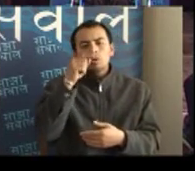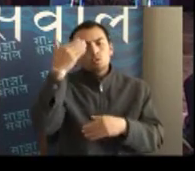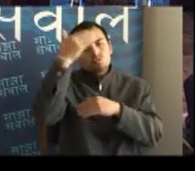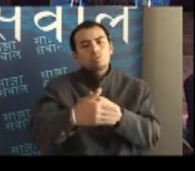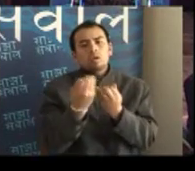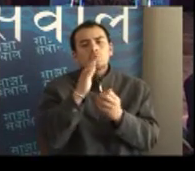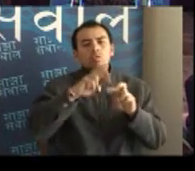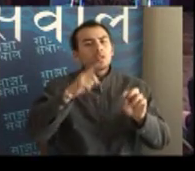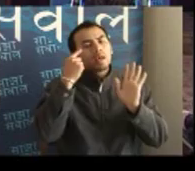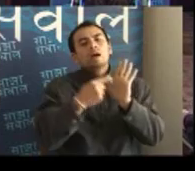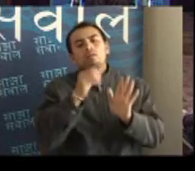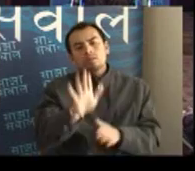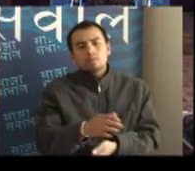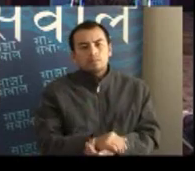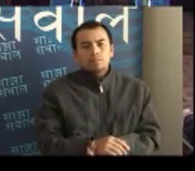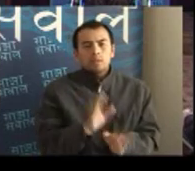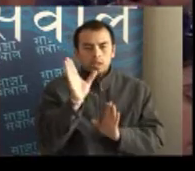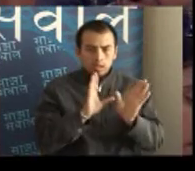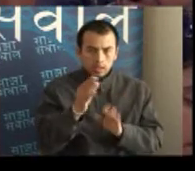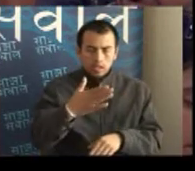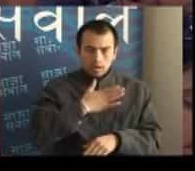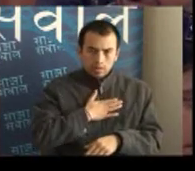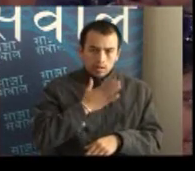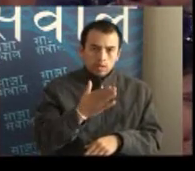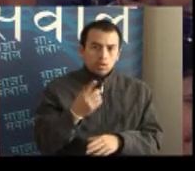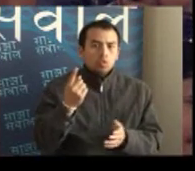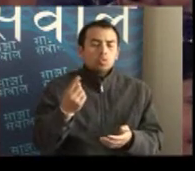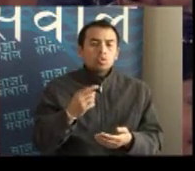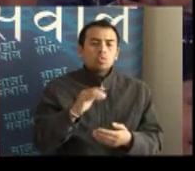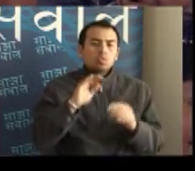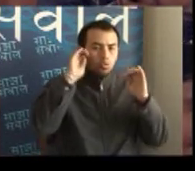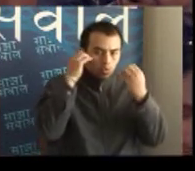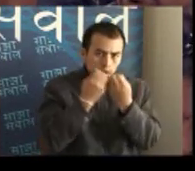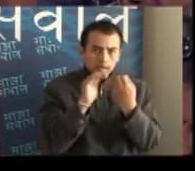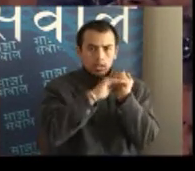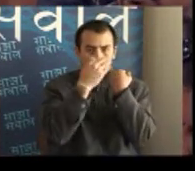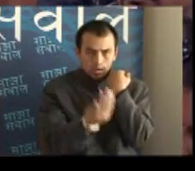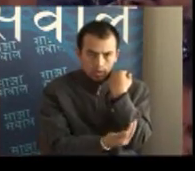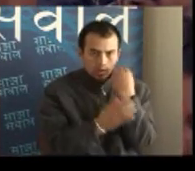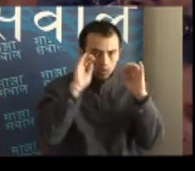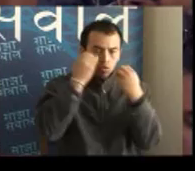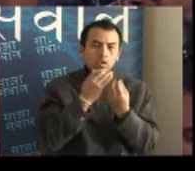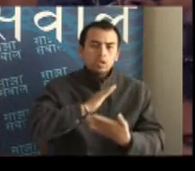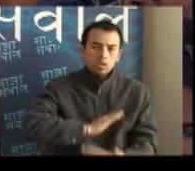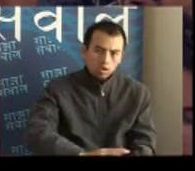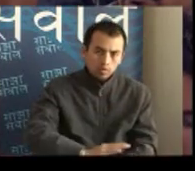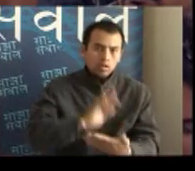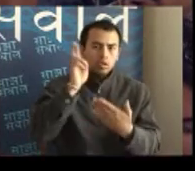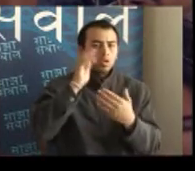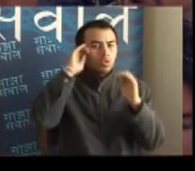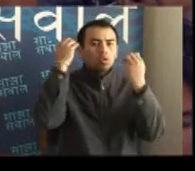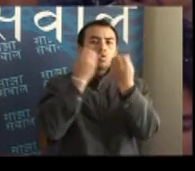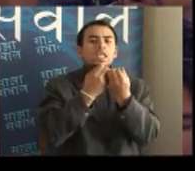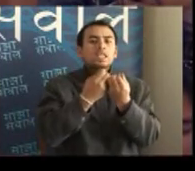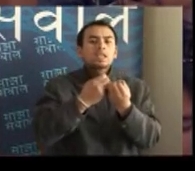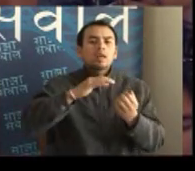भनेर तथ्याङ्क छ। यदि हामीले सुरक्षित गर्भ, सुरक्षित जन्म र सुरक्षित बाला